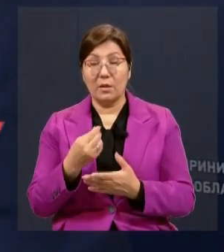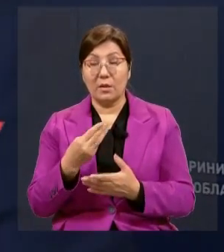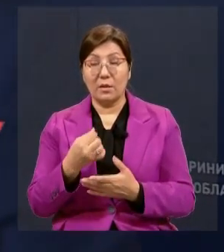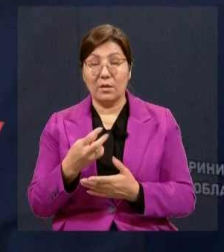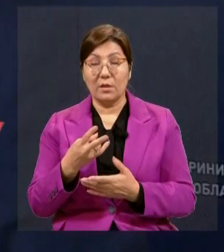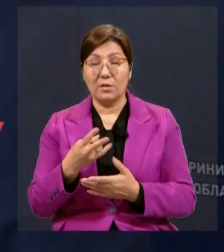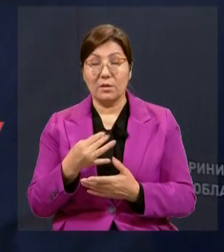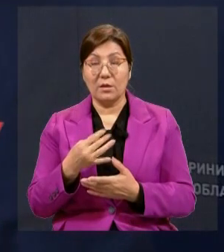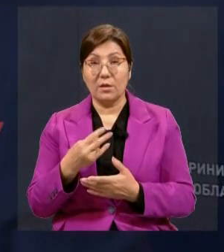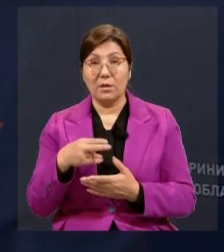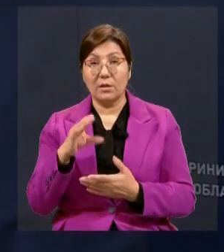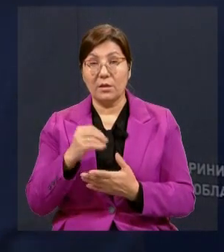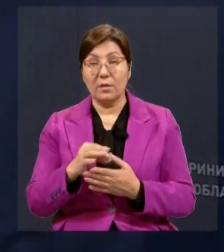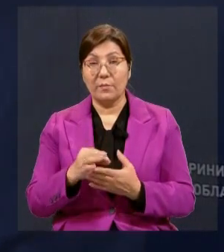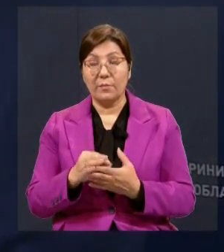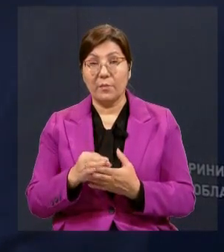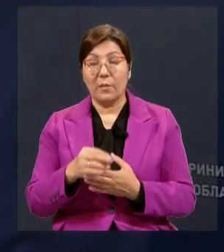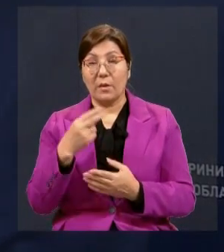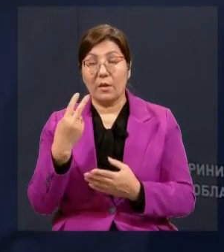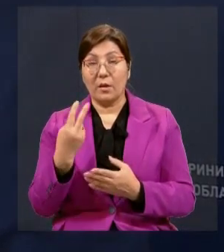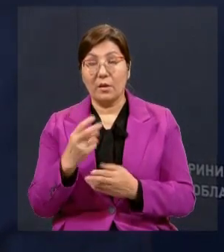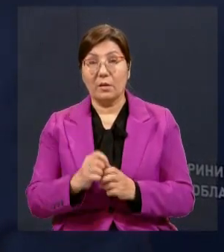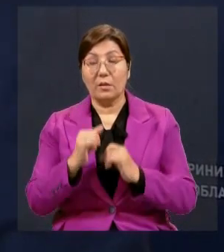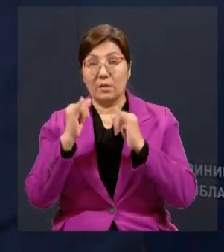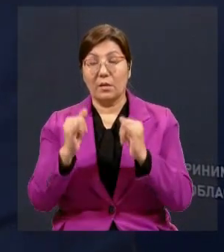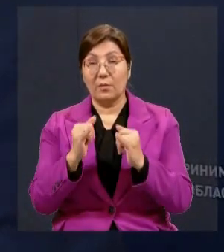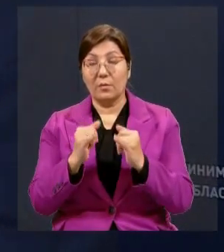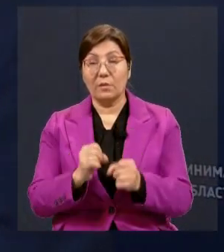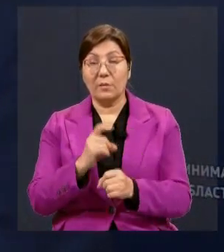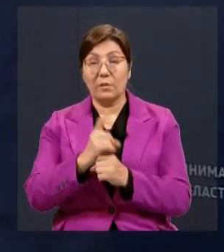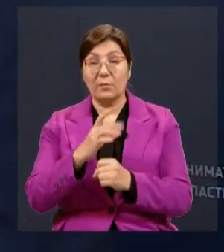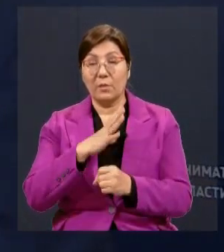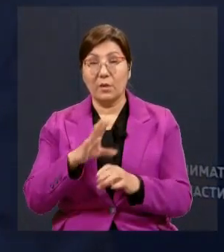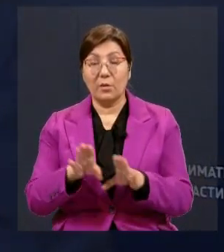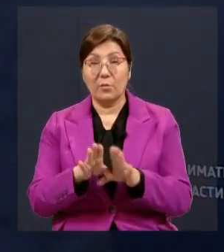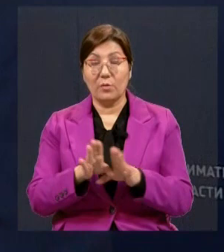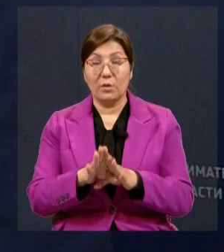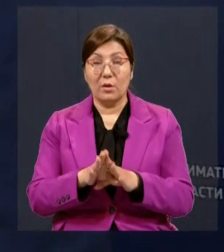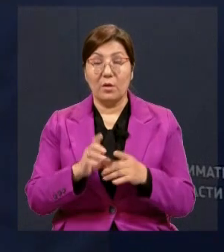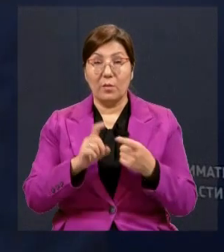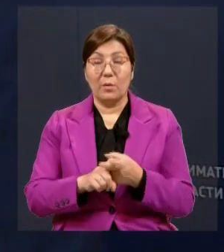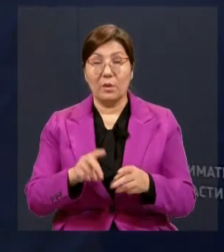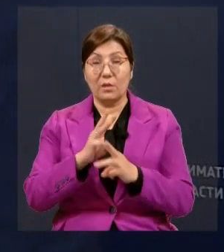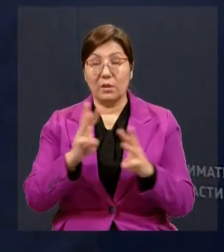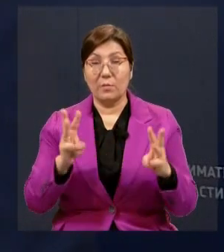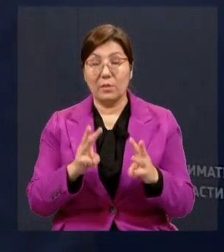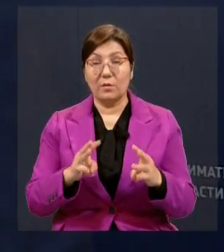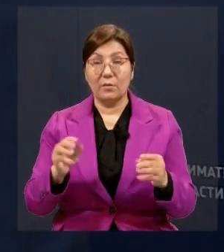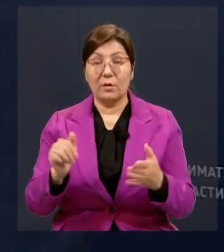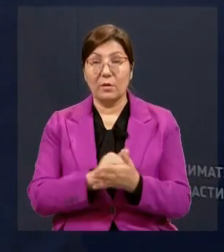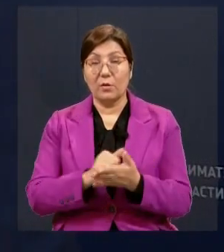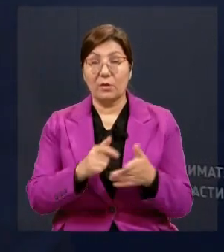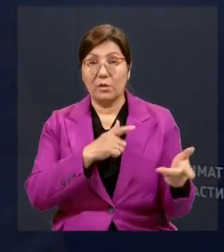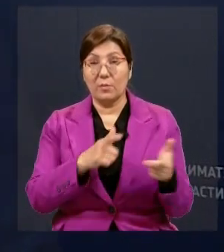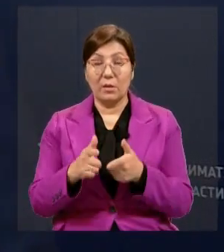агроөнеркәсіп кешеніндегі өнім көлемін екі есе арттыру тапсырмасы берілген. Осы тапсырма аясында министр тарапынан тиісті құжаттамалар